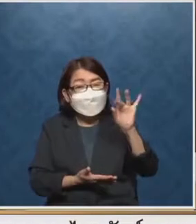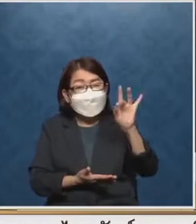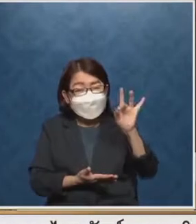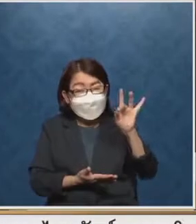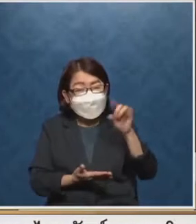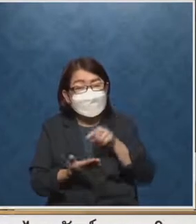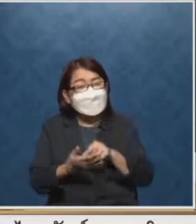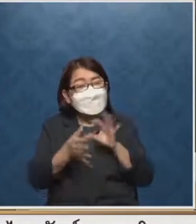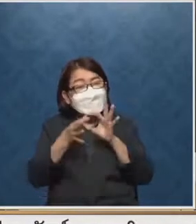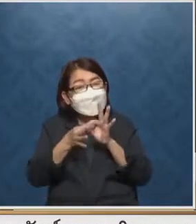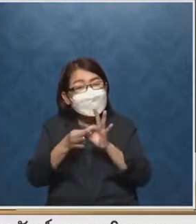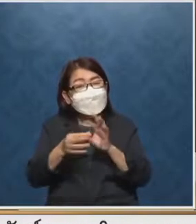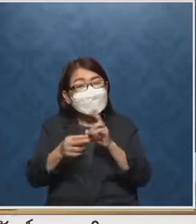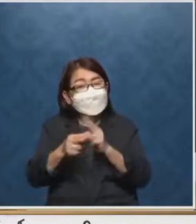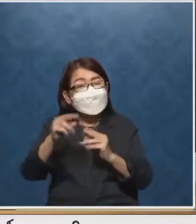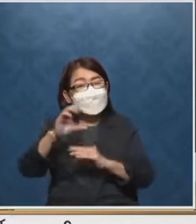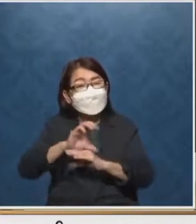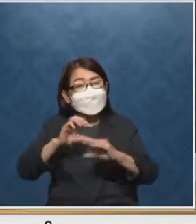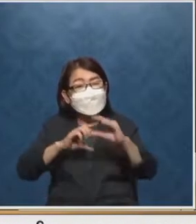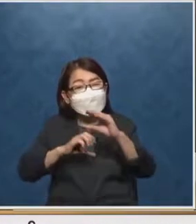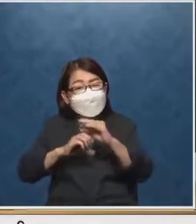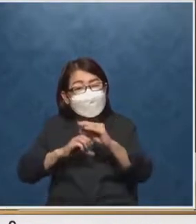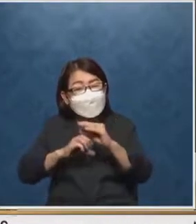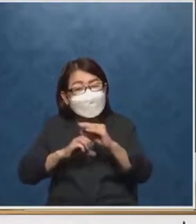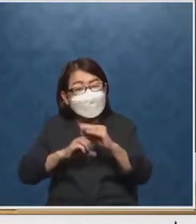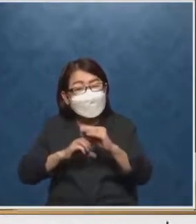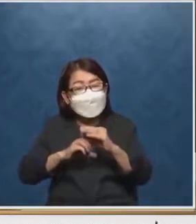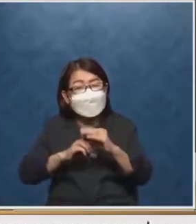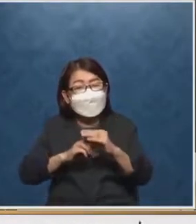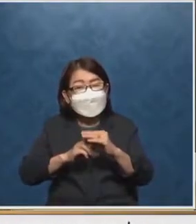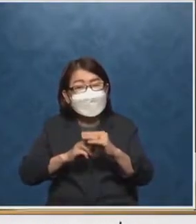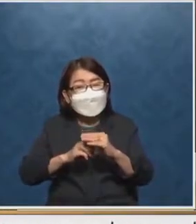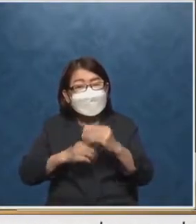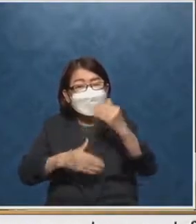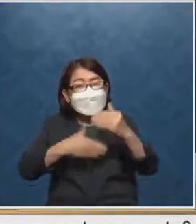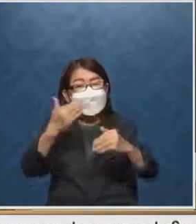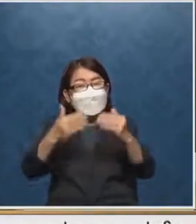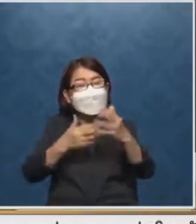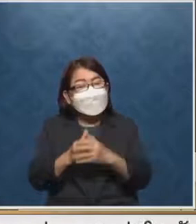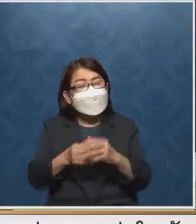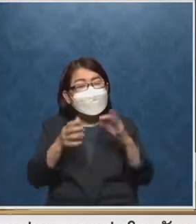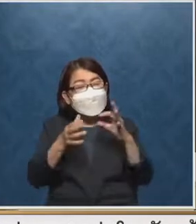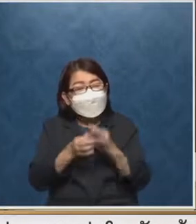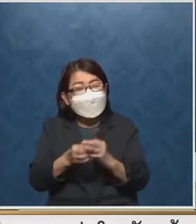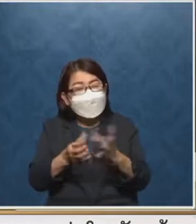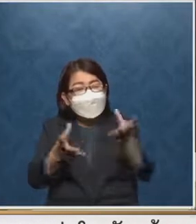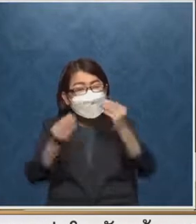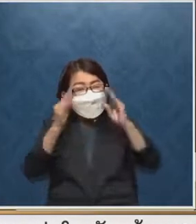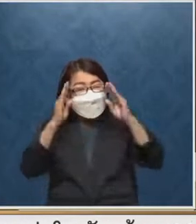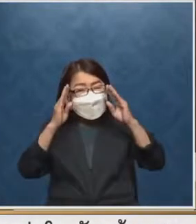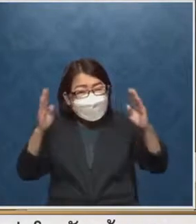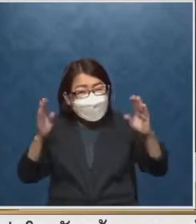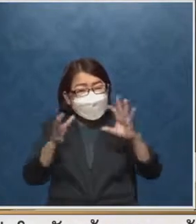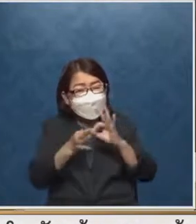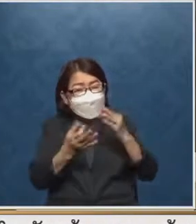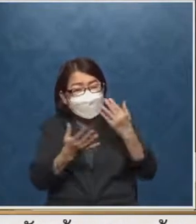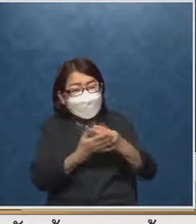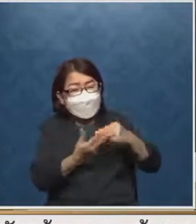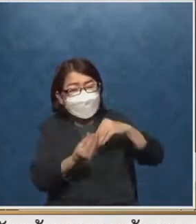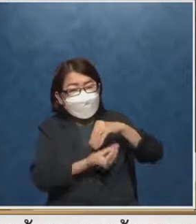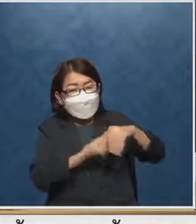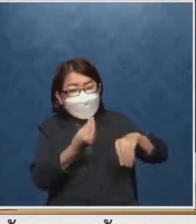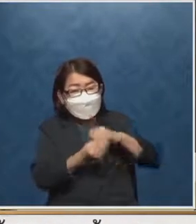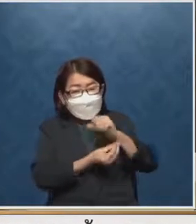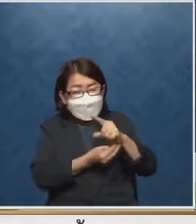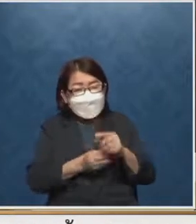โครงการพัฒนาสื่อการเรียนรู้วิชาเศรษฐศาสตร์ โดยแอปพลิเคชันเกมจำลองระบบ